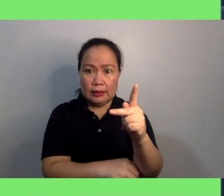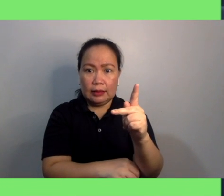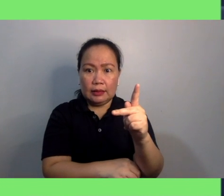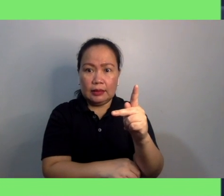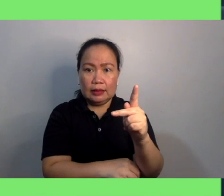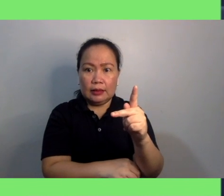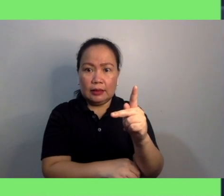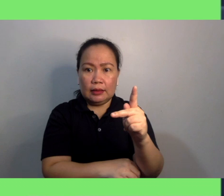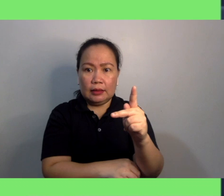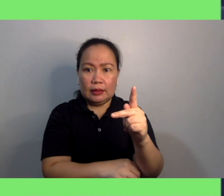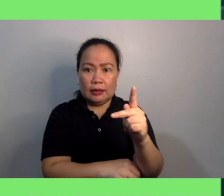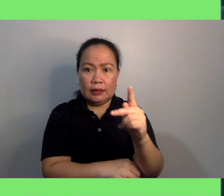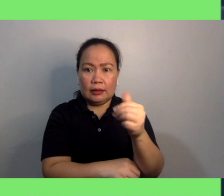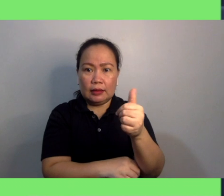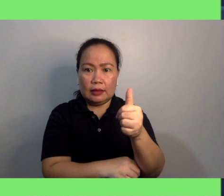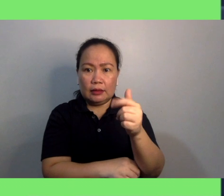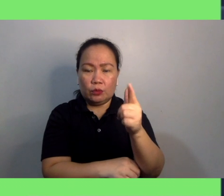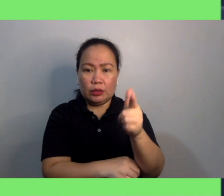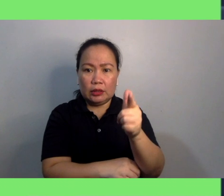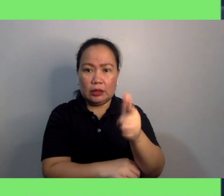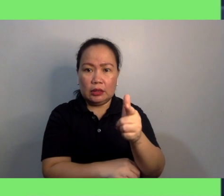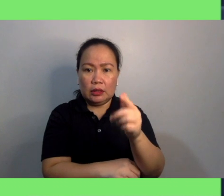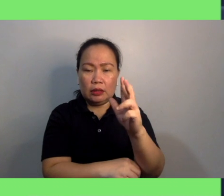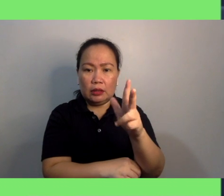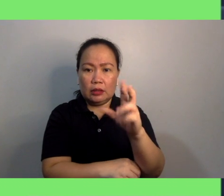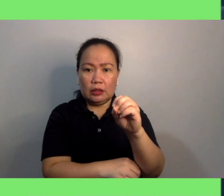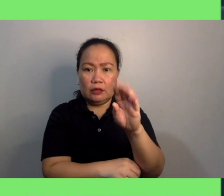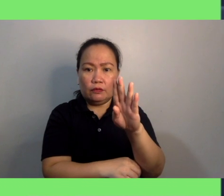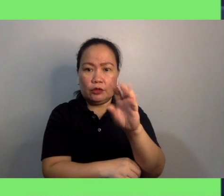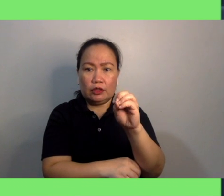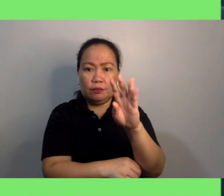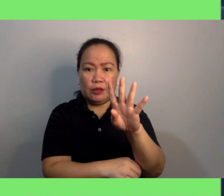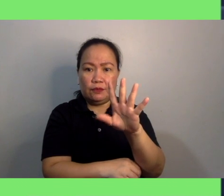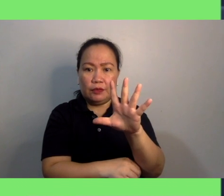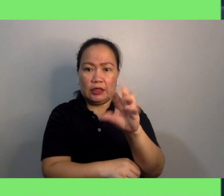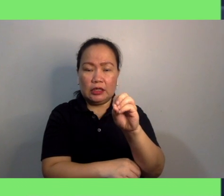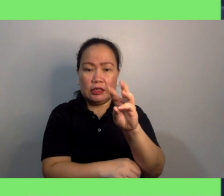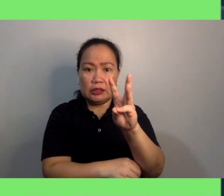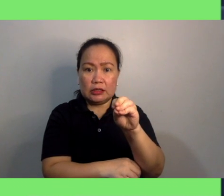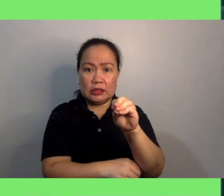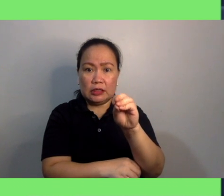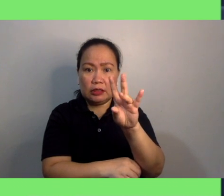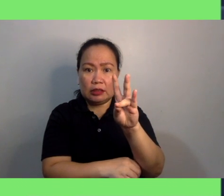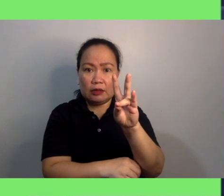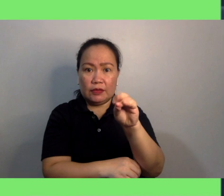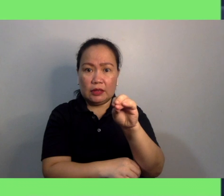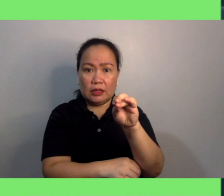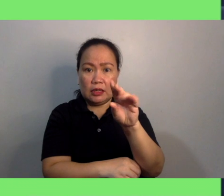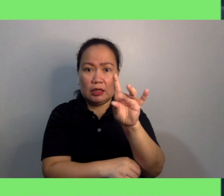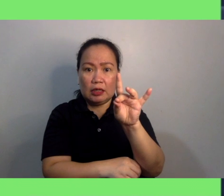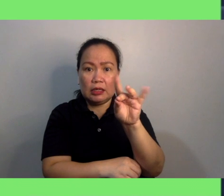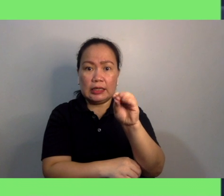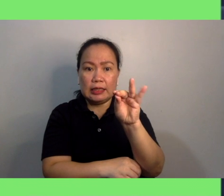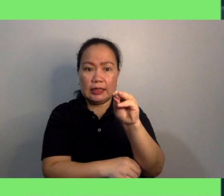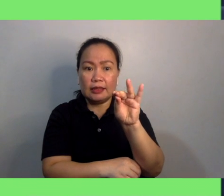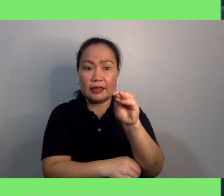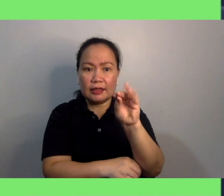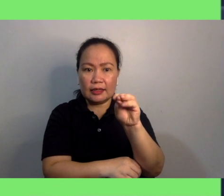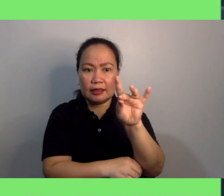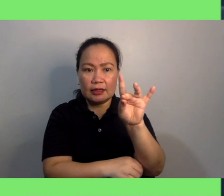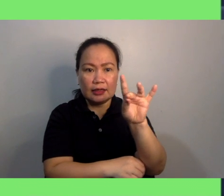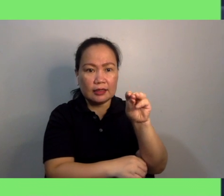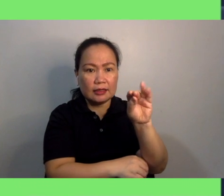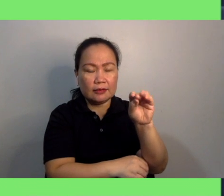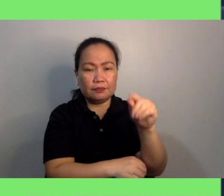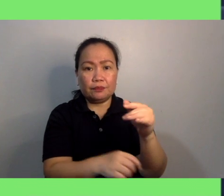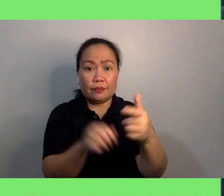OBK. Let us count. So 10, 20, 30, 40, 50, 60, 70, 80 degrees.